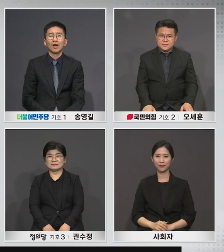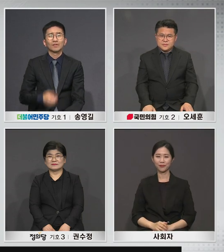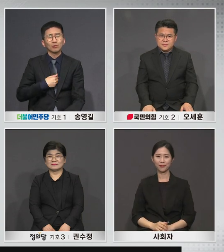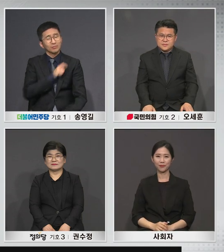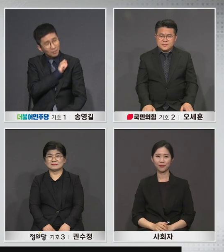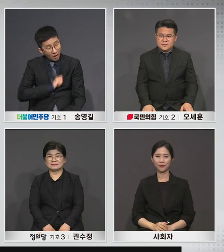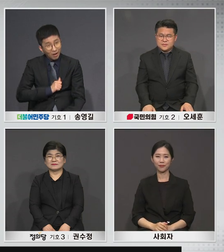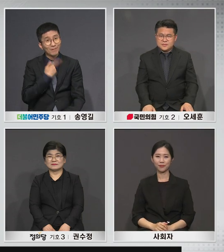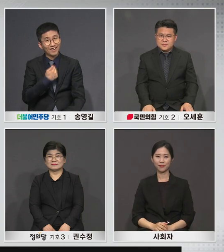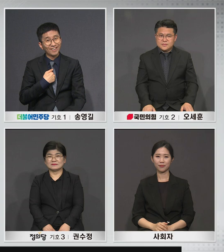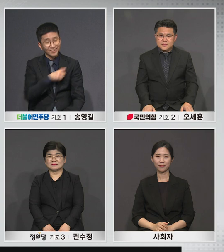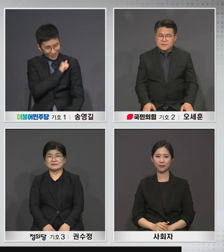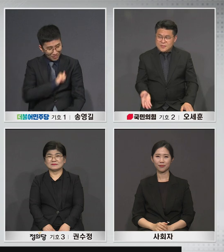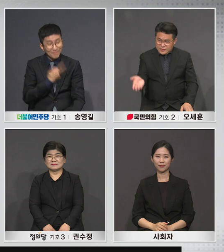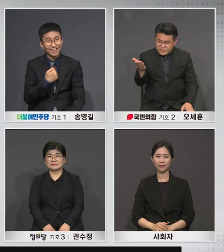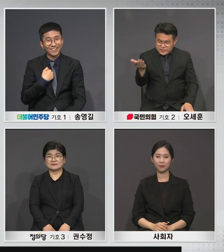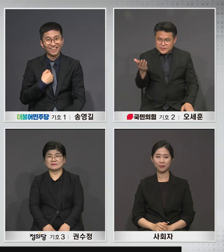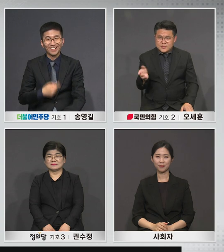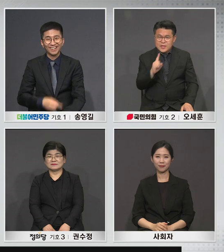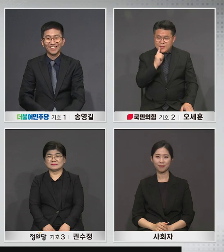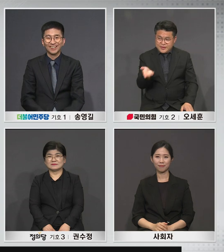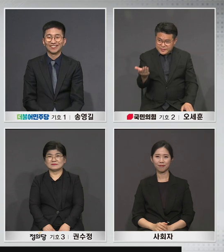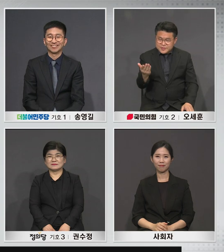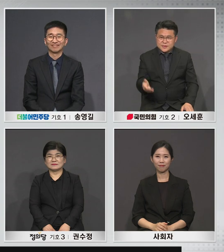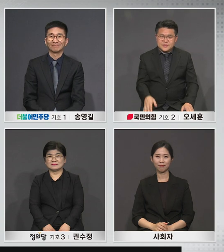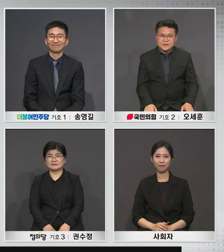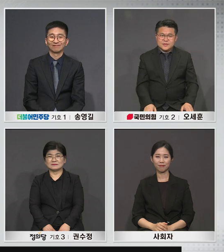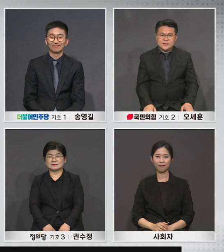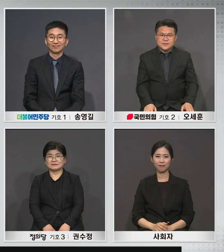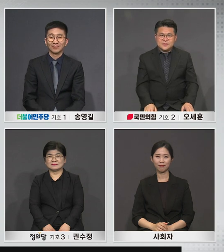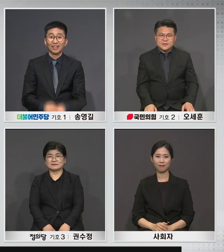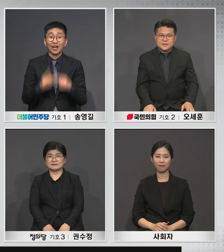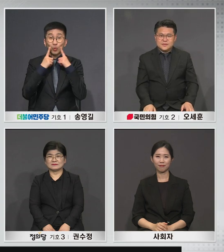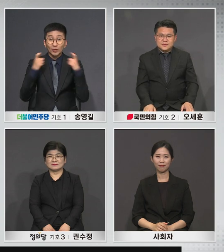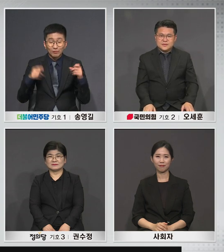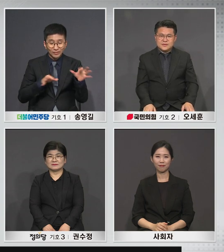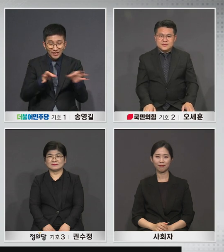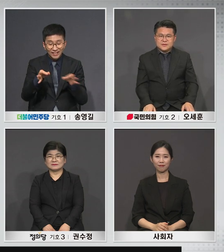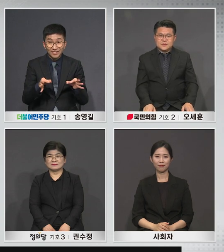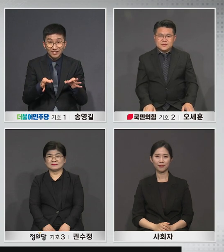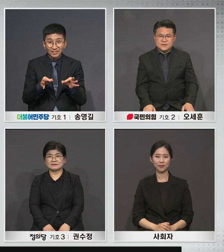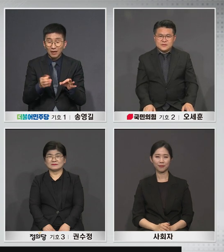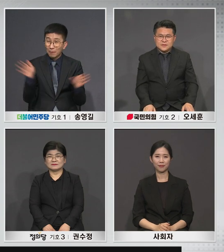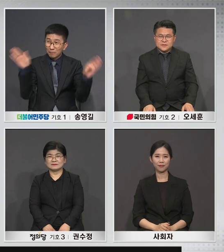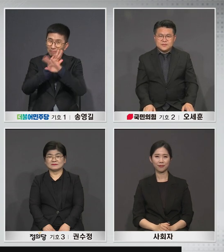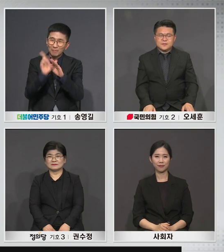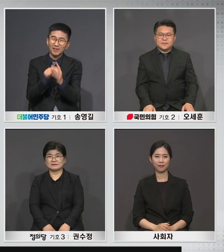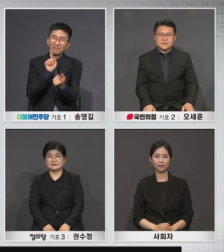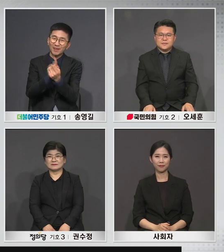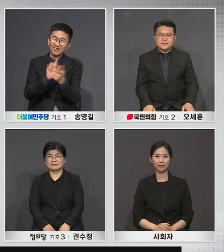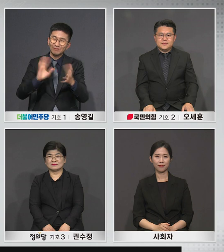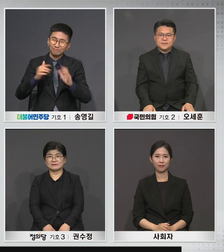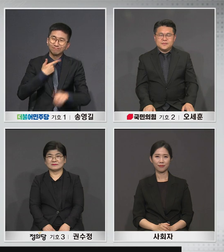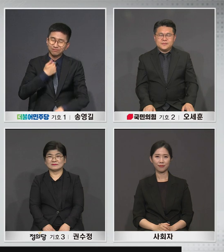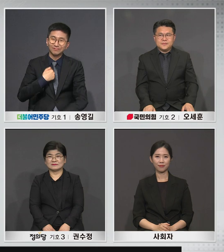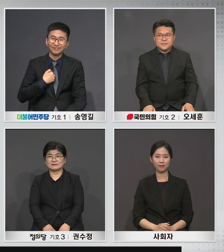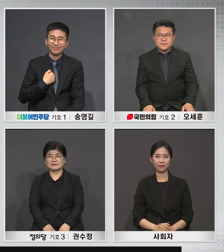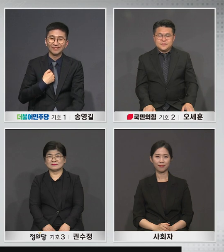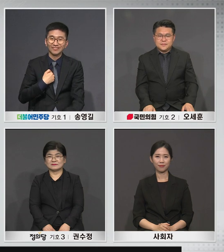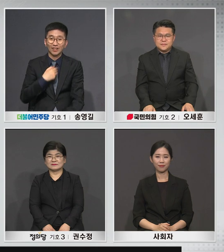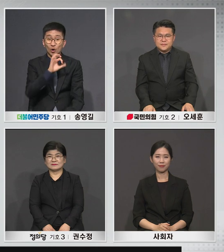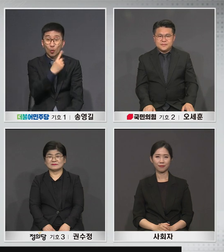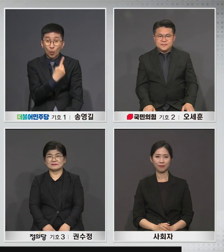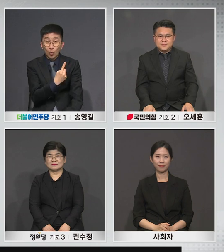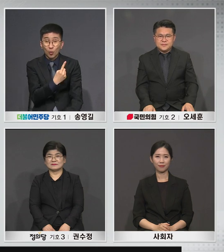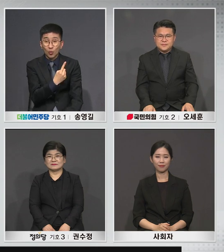참았습니다. 하세요. 제가 동대문 프라자 상인들과 진지하게 야밤에 가서 간담회를 쭉 해봤는데 오세훈